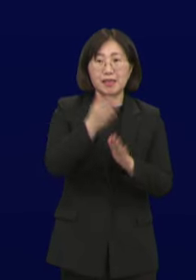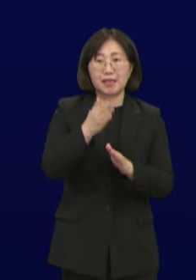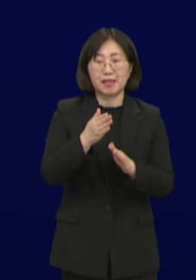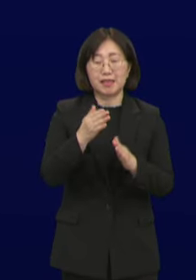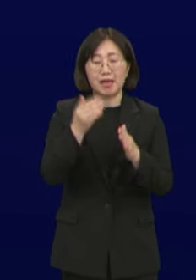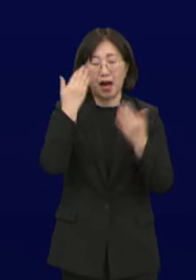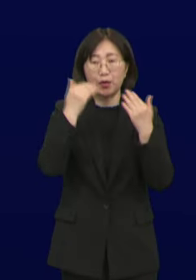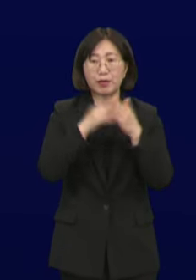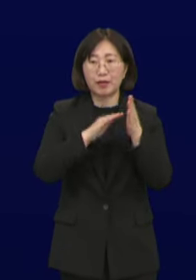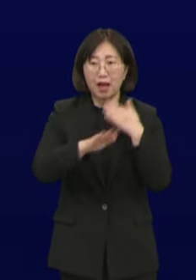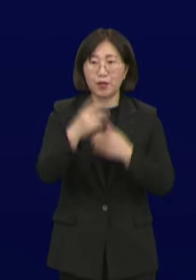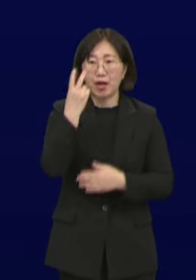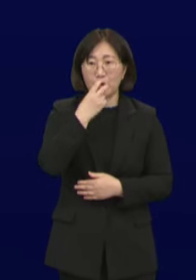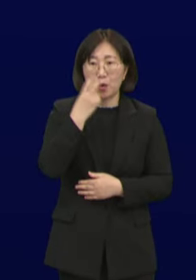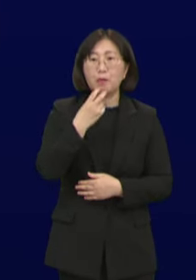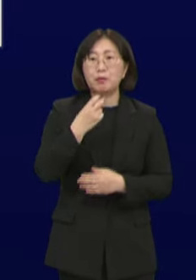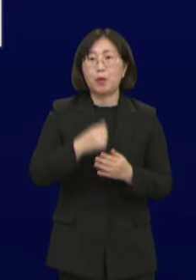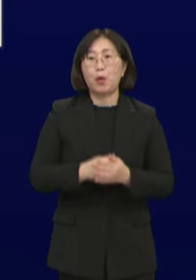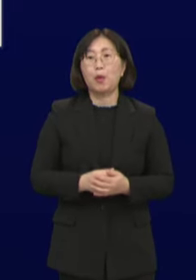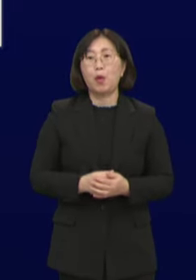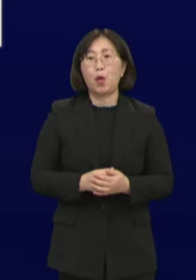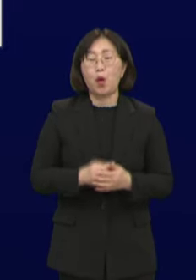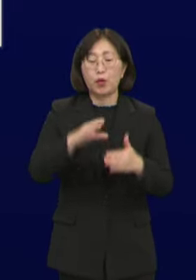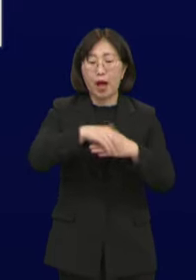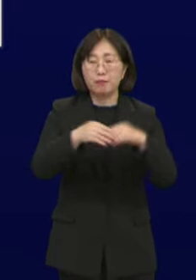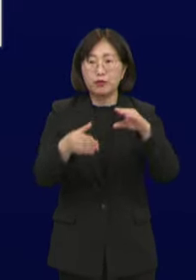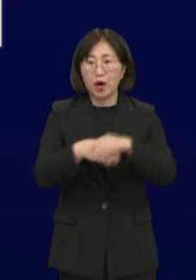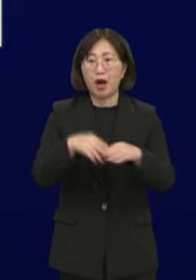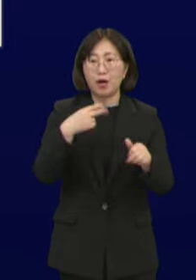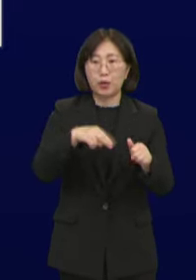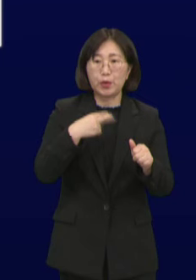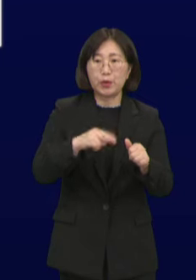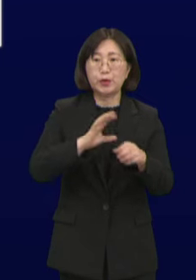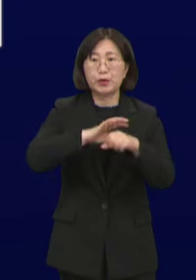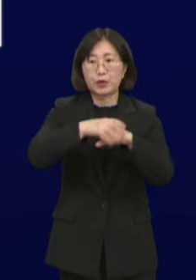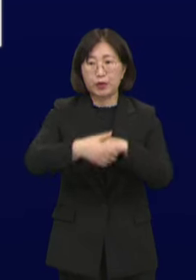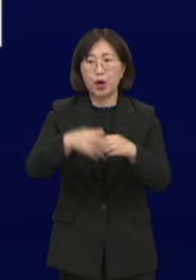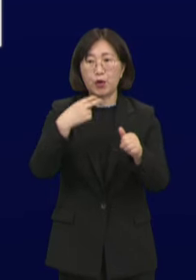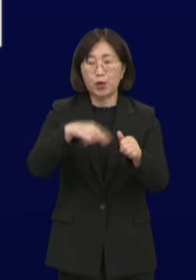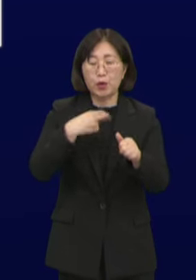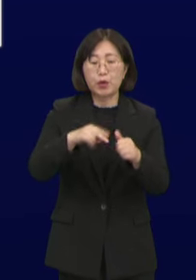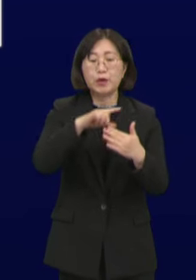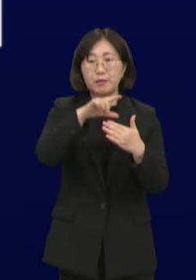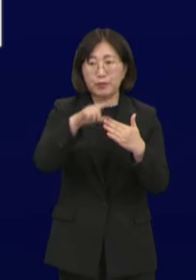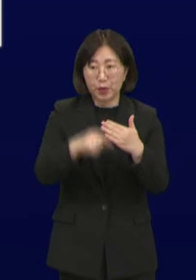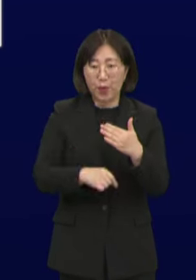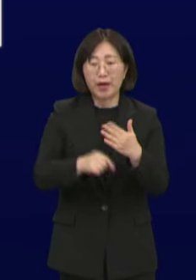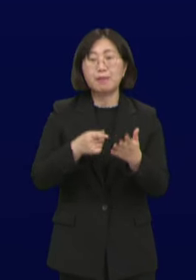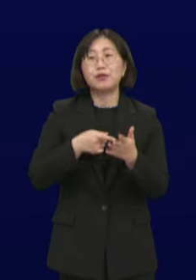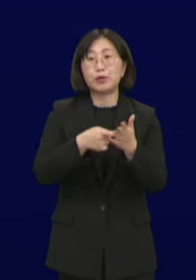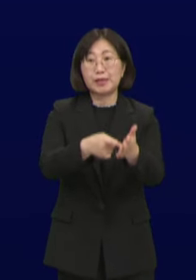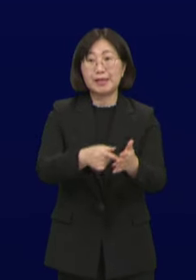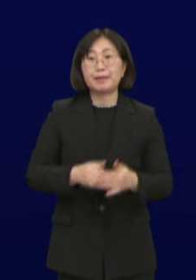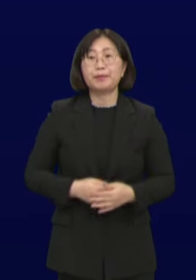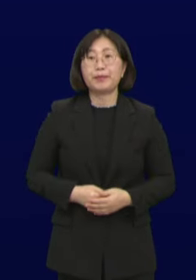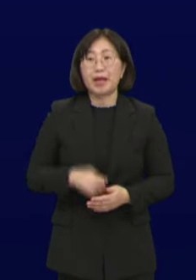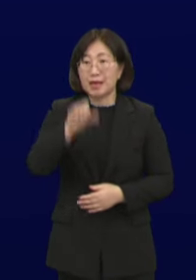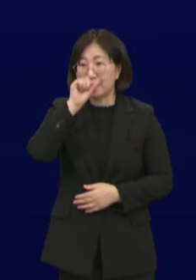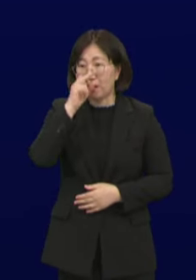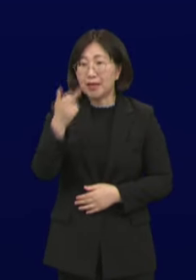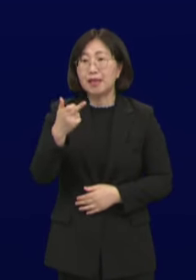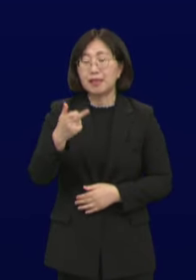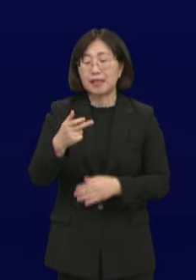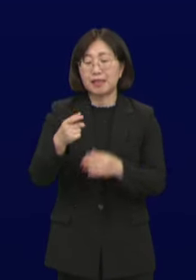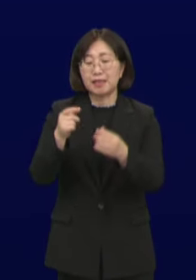돌봄과 다문화 학생들을 위한 교육센터 운영, 글로벌 인재 양성을 위한 국제화 교육 프로그램 등을 추진합니다. 서산시는